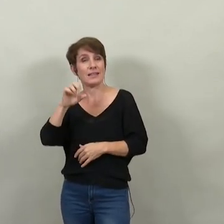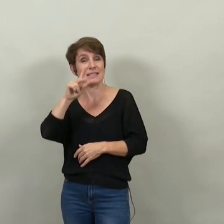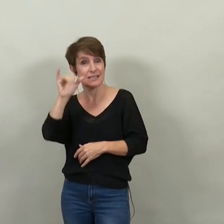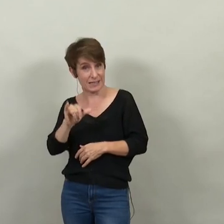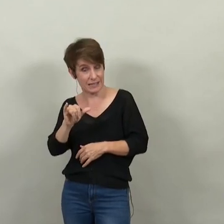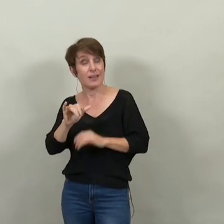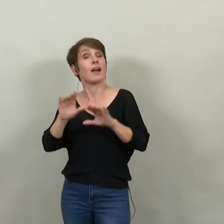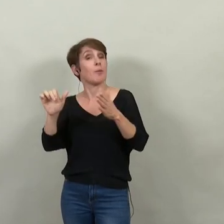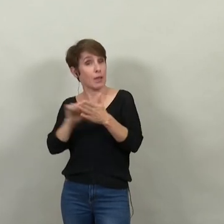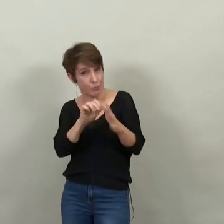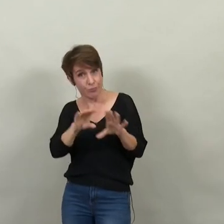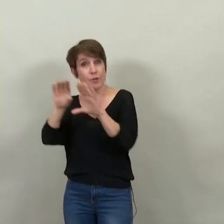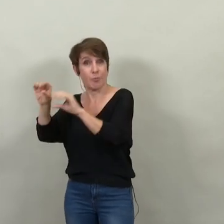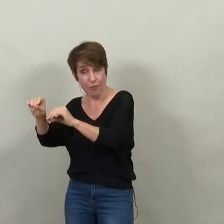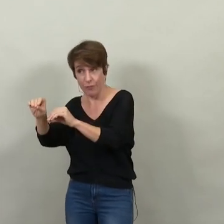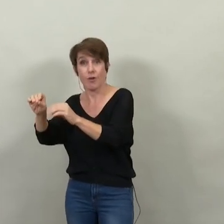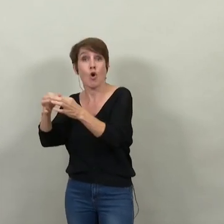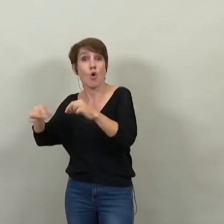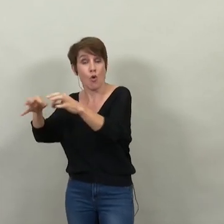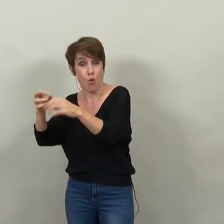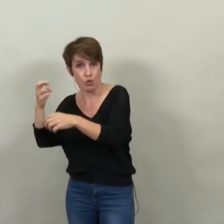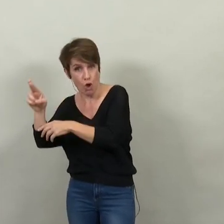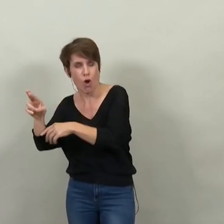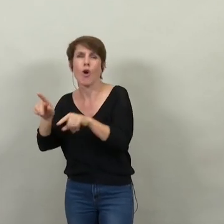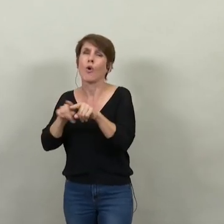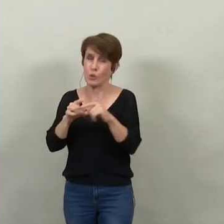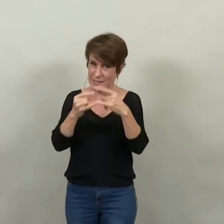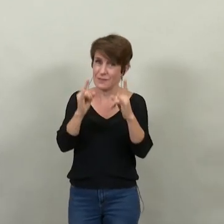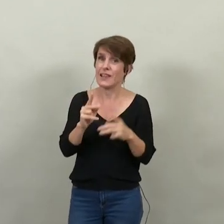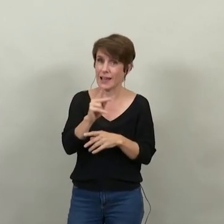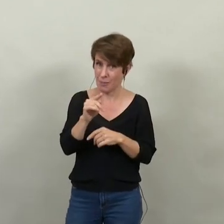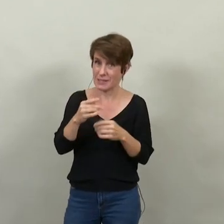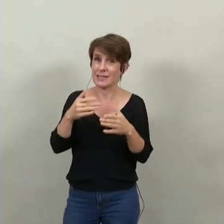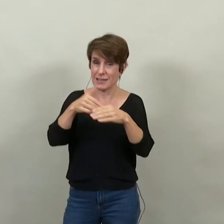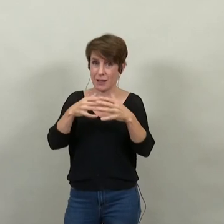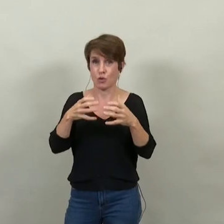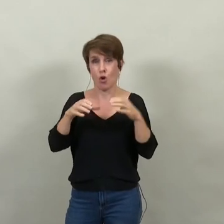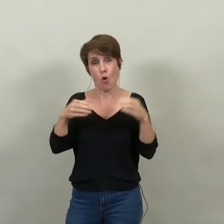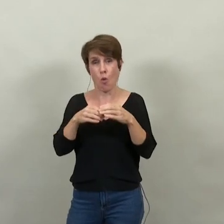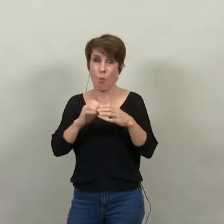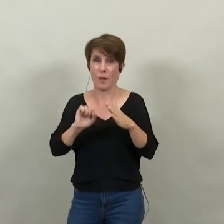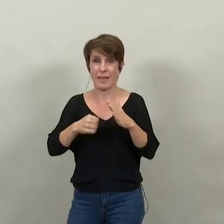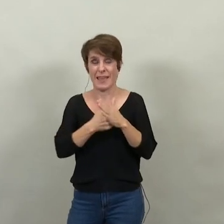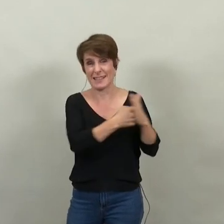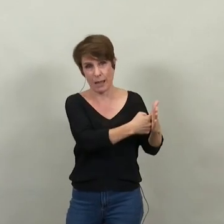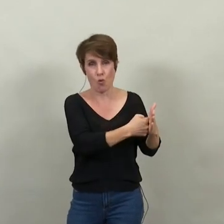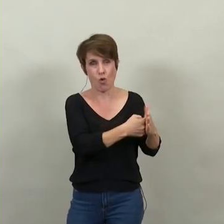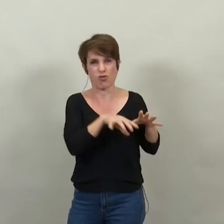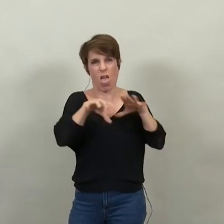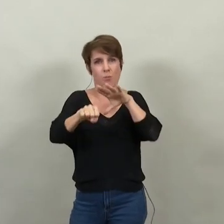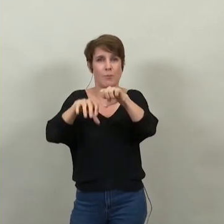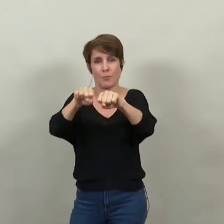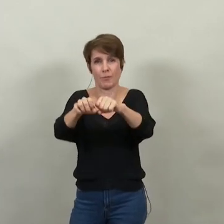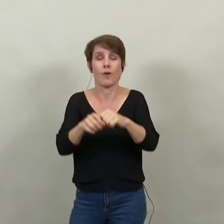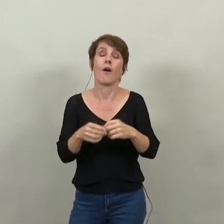on l'a rappelé tout à l'heure par les mouvantces extrême gauche alors le quotidien dans ces campements est évidemment indigne d'une ville qui